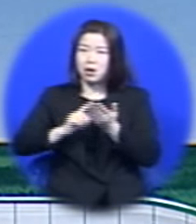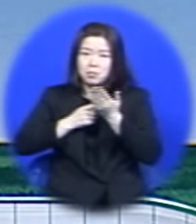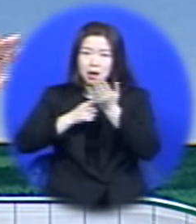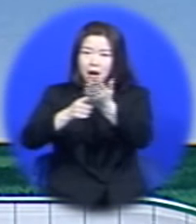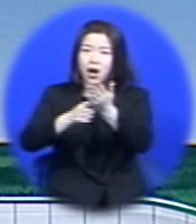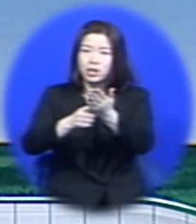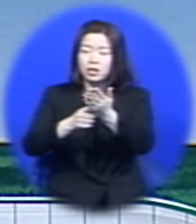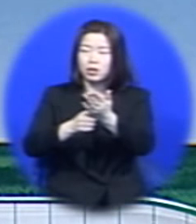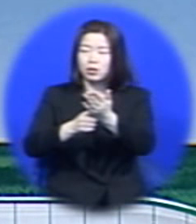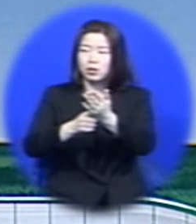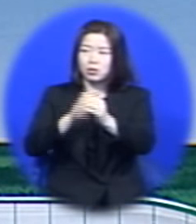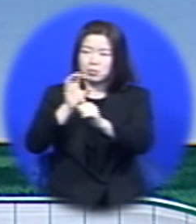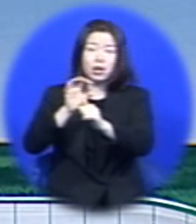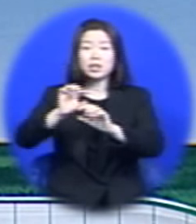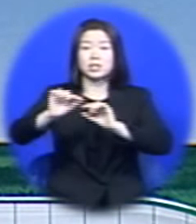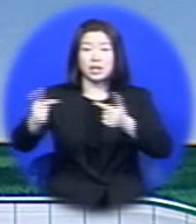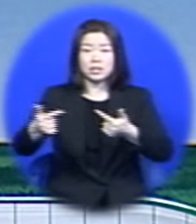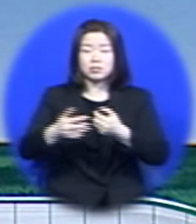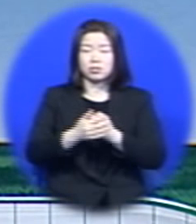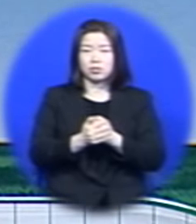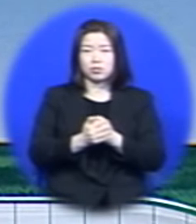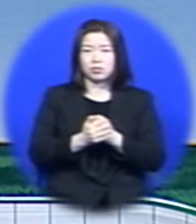따지거나 그렇게 하지 않았습니다.